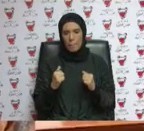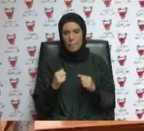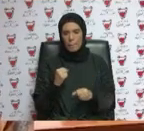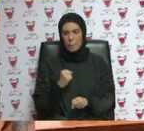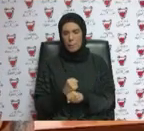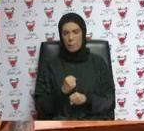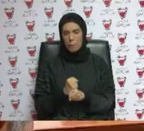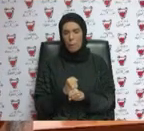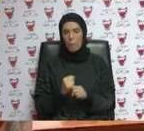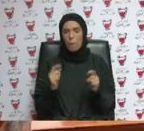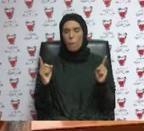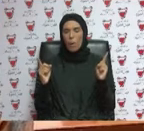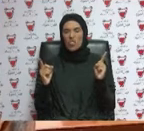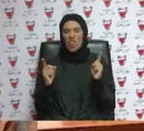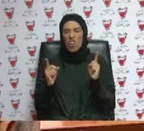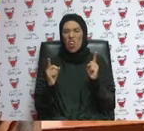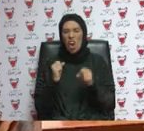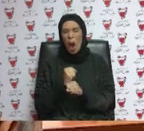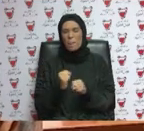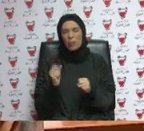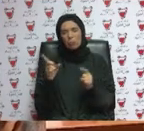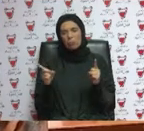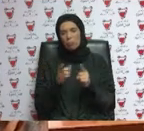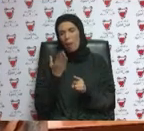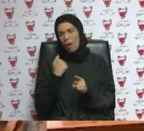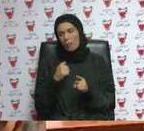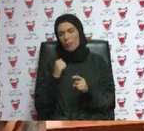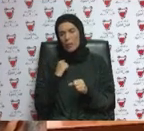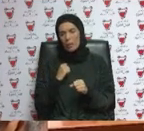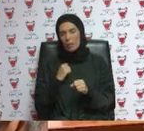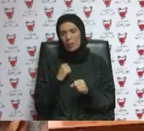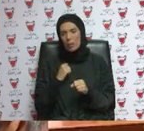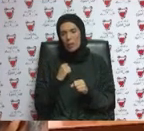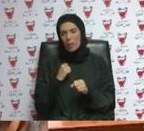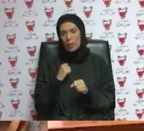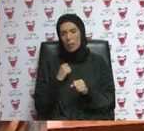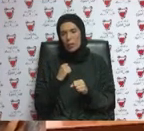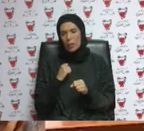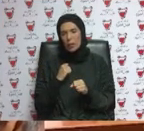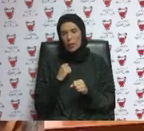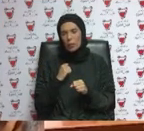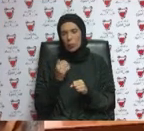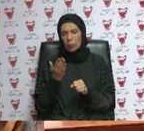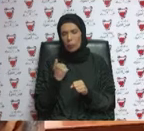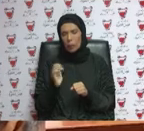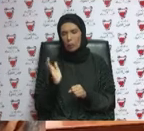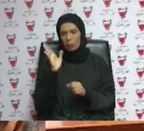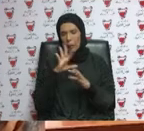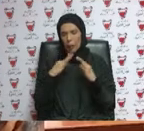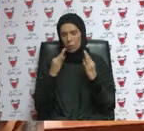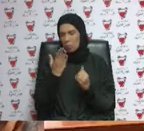صغيرة وليسوا من ضمن قائمة هيئة التأمين